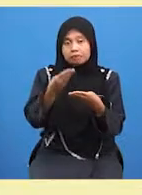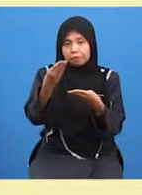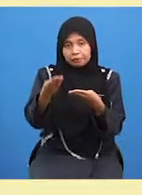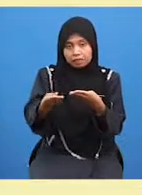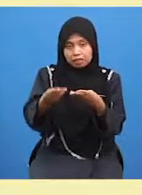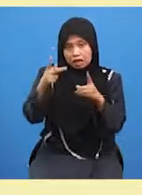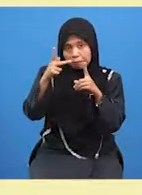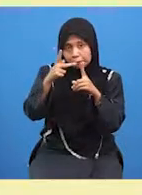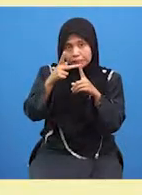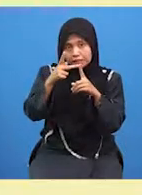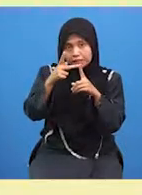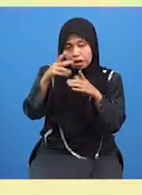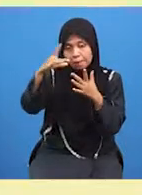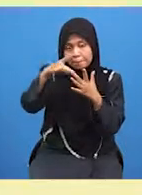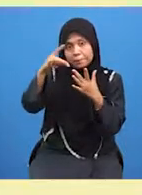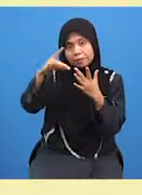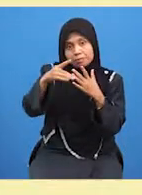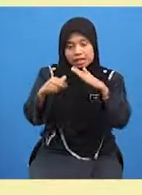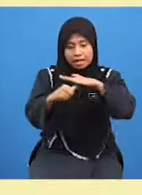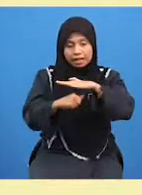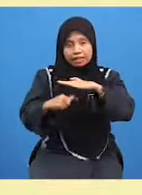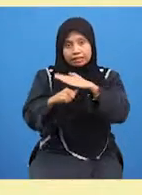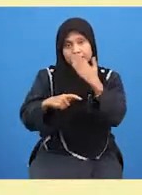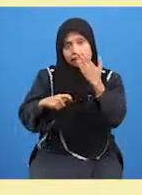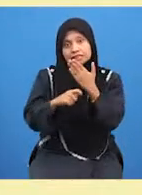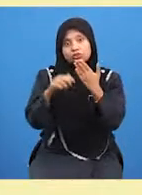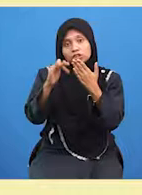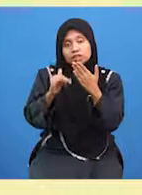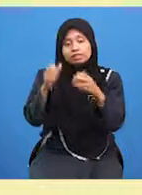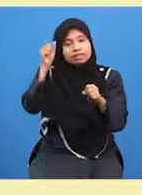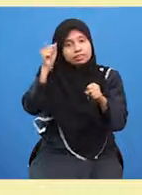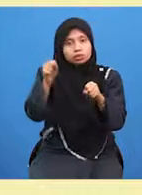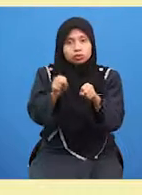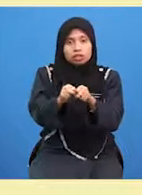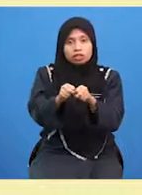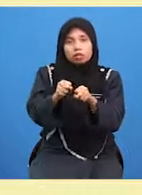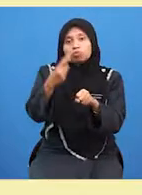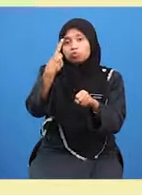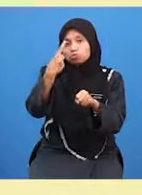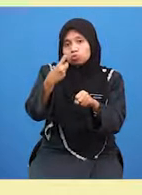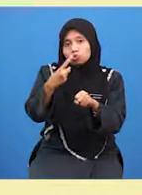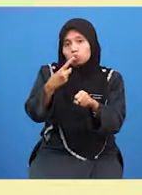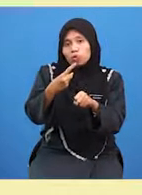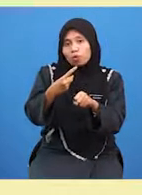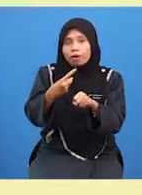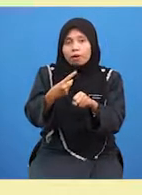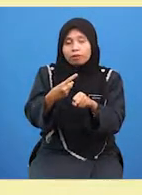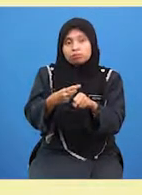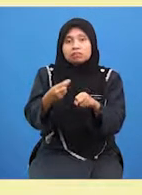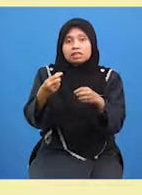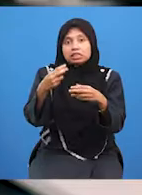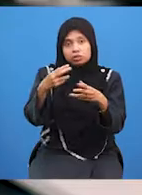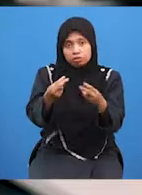diberikan kepada pemilihan asas teknologi yang sesuai bagi mengatasi dan memenuhi kehendak